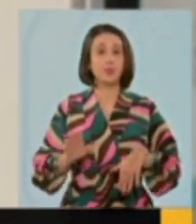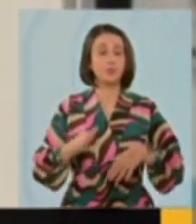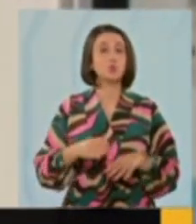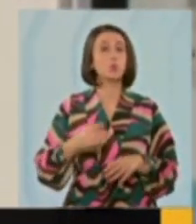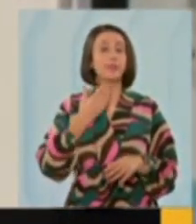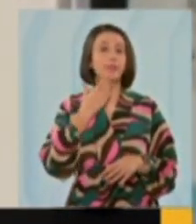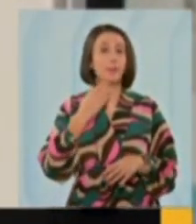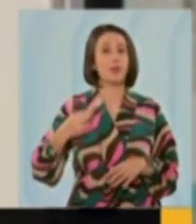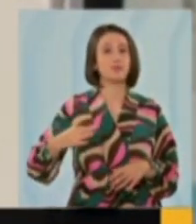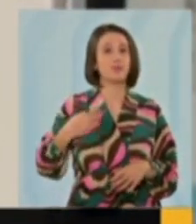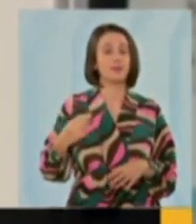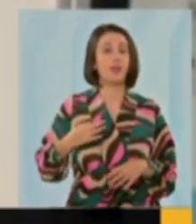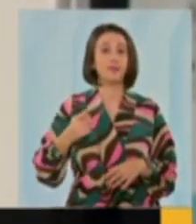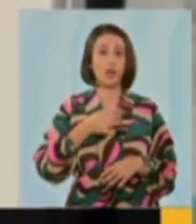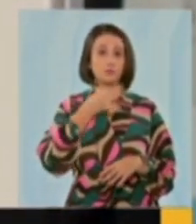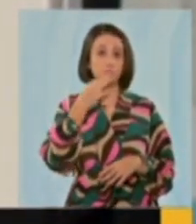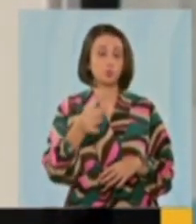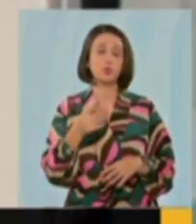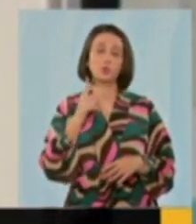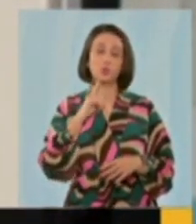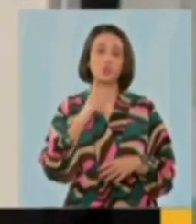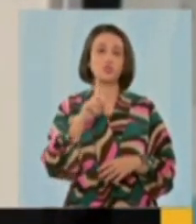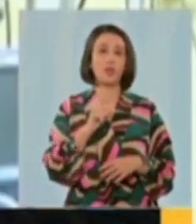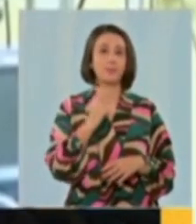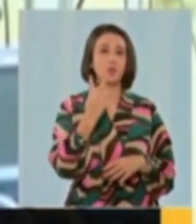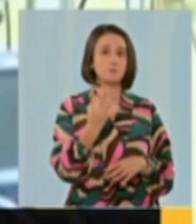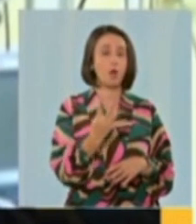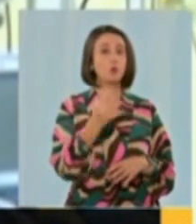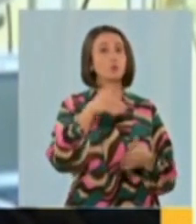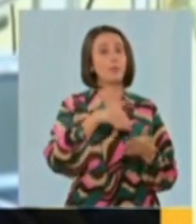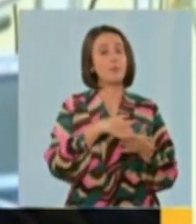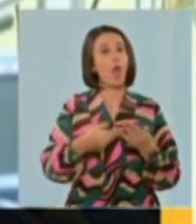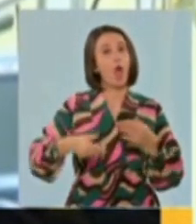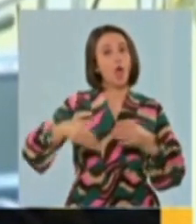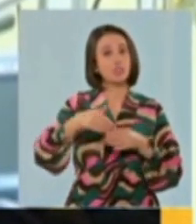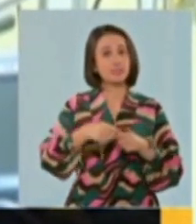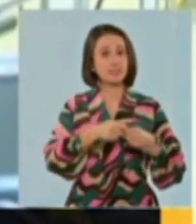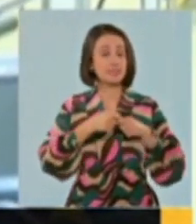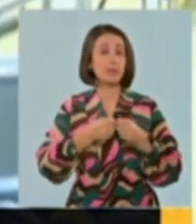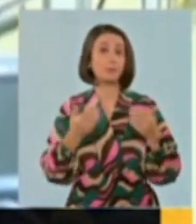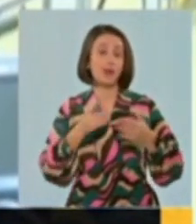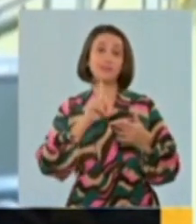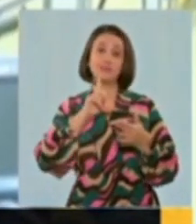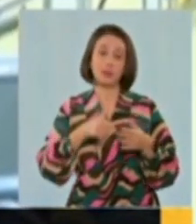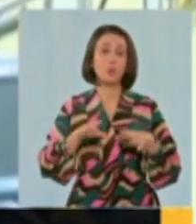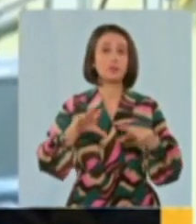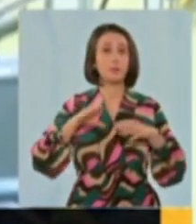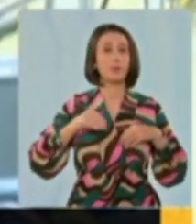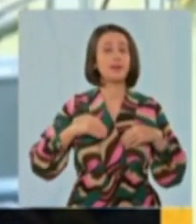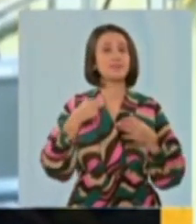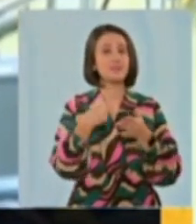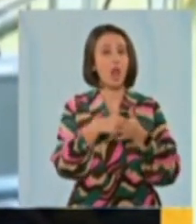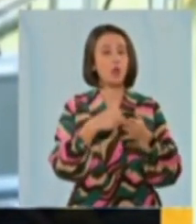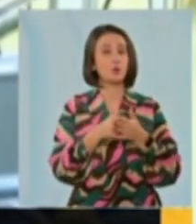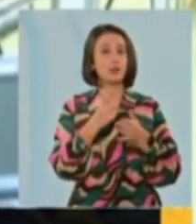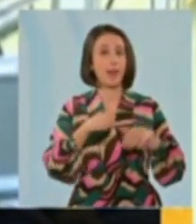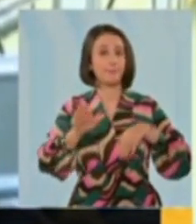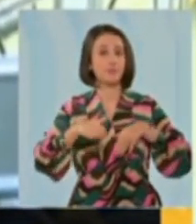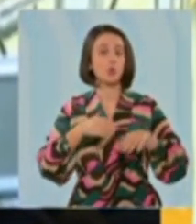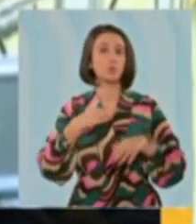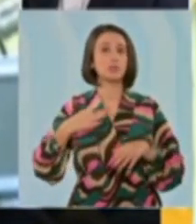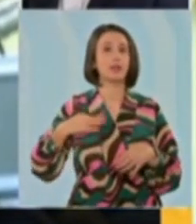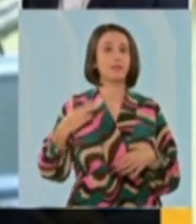Ministrul interimar al Sănătății susține că sunt 74.000 de angajați în sistem care trebuie să primească salarii de la